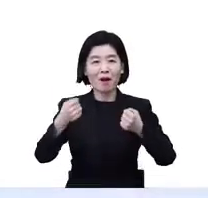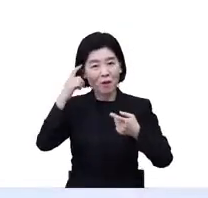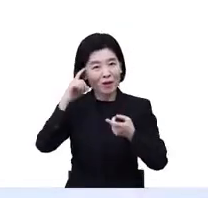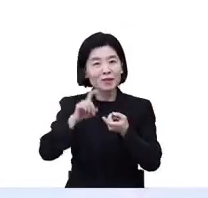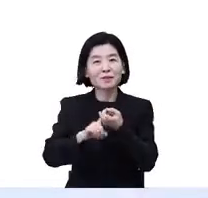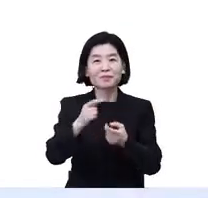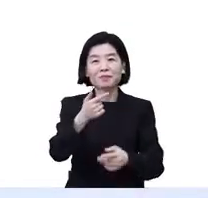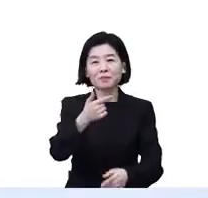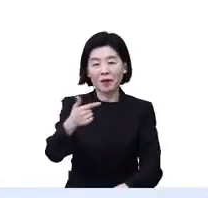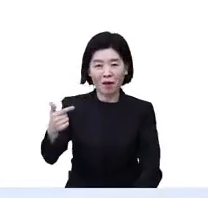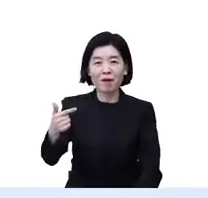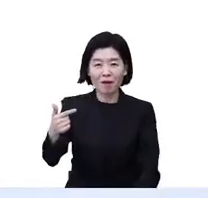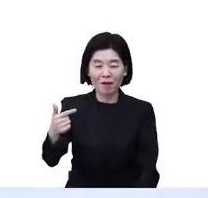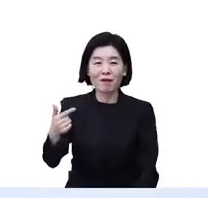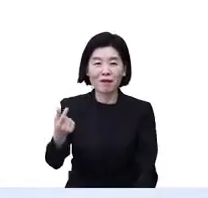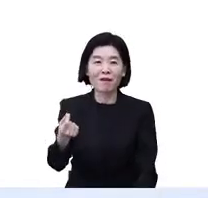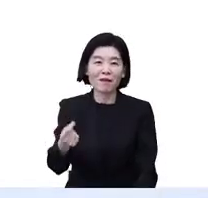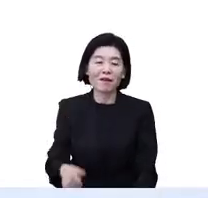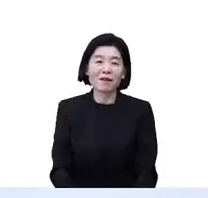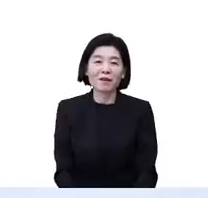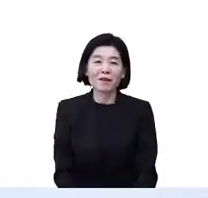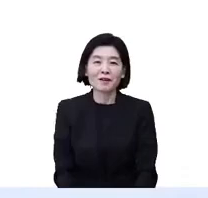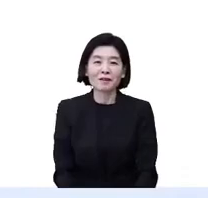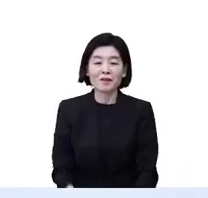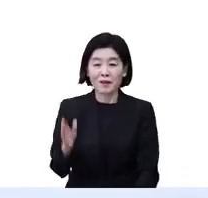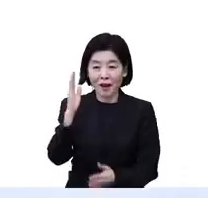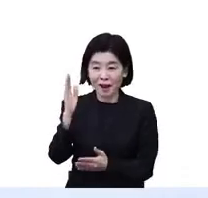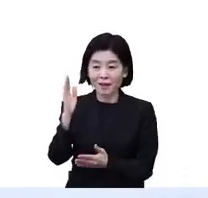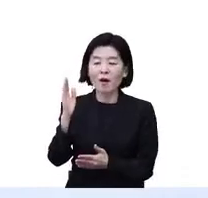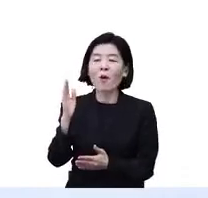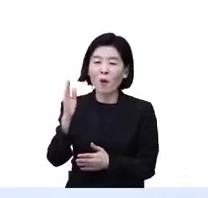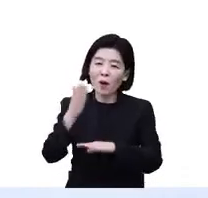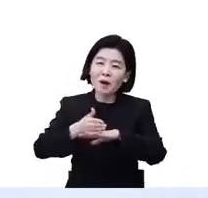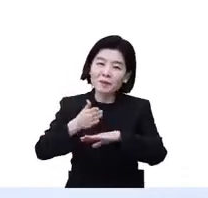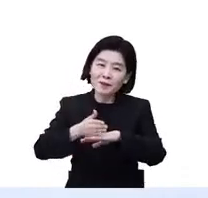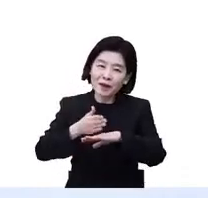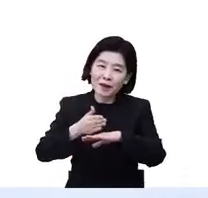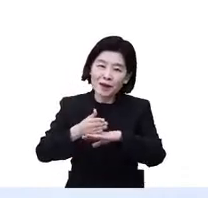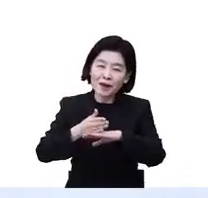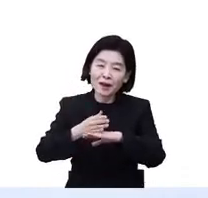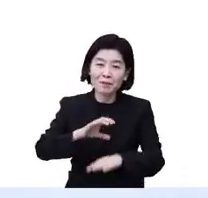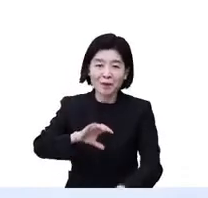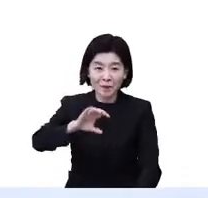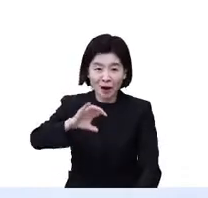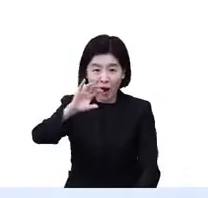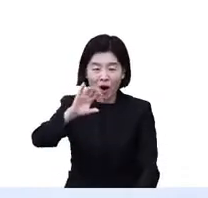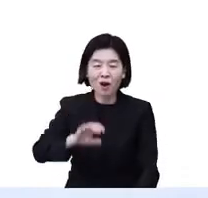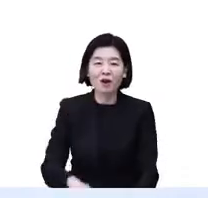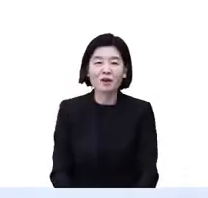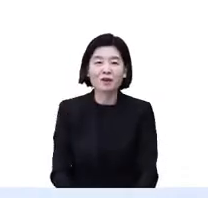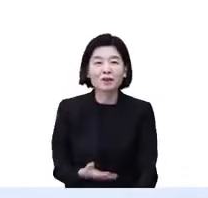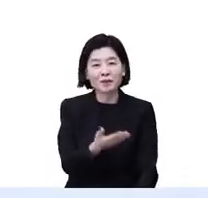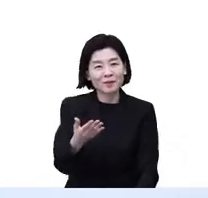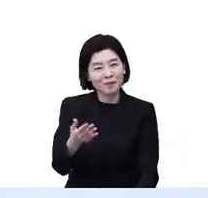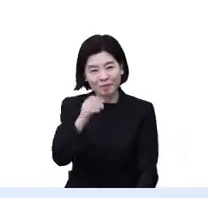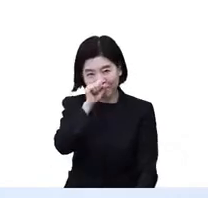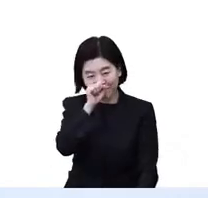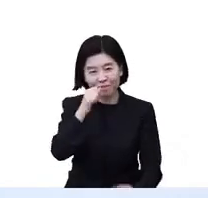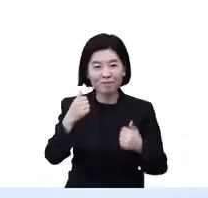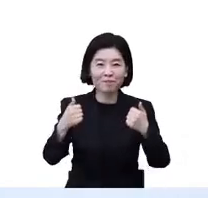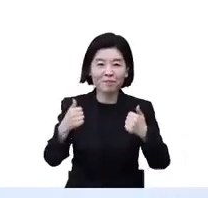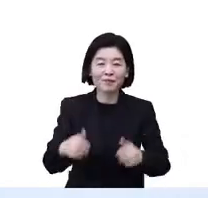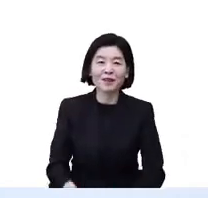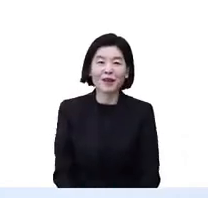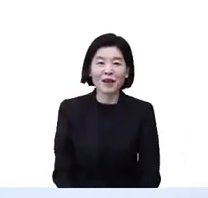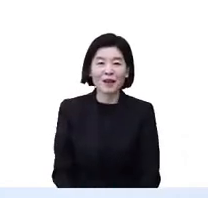관심도 높으셨던 것 같습니다. 또 강의에 대해서 감사합니다라는 댓글도 많이 남겨주고 계시네요. 여러분들 너무 좋습니다.